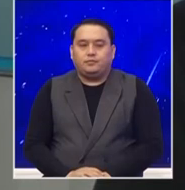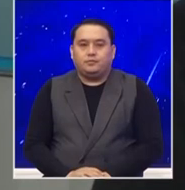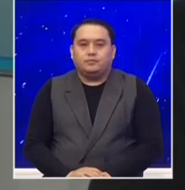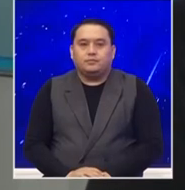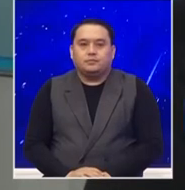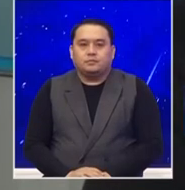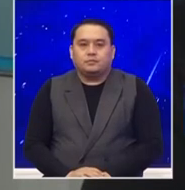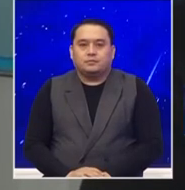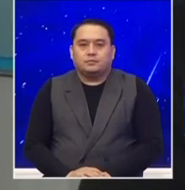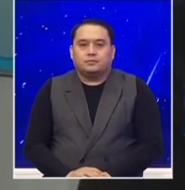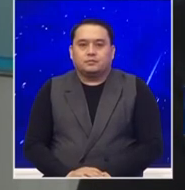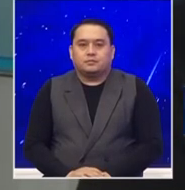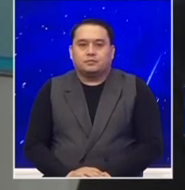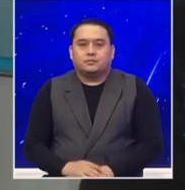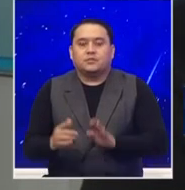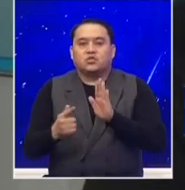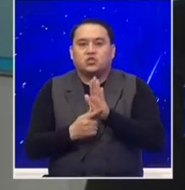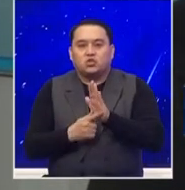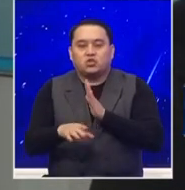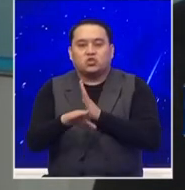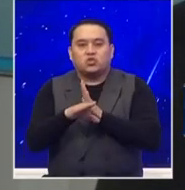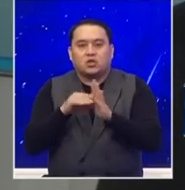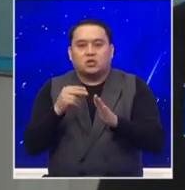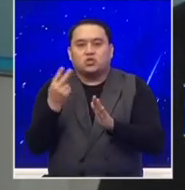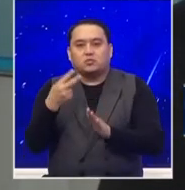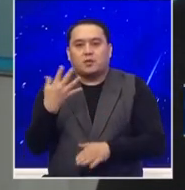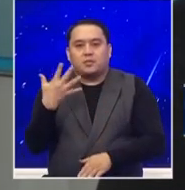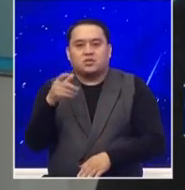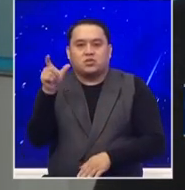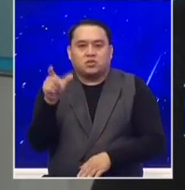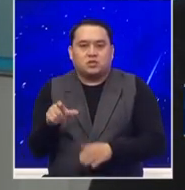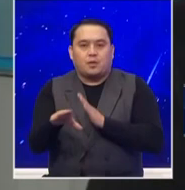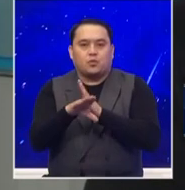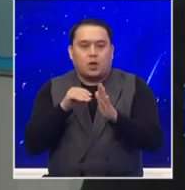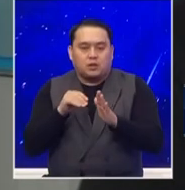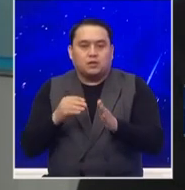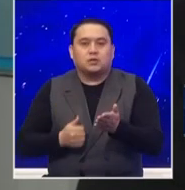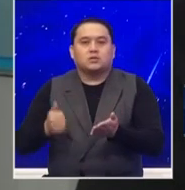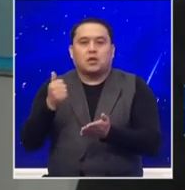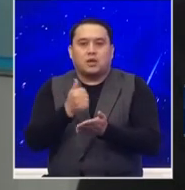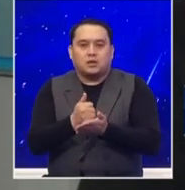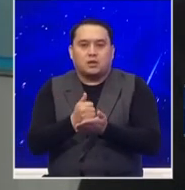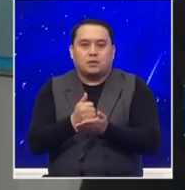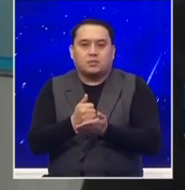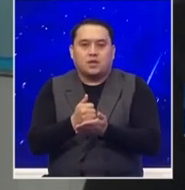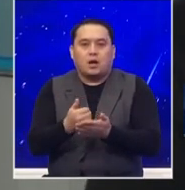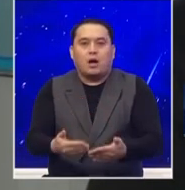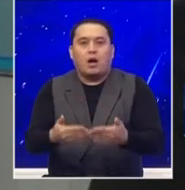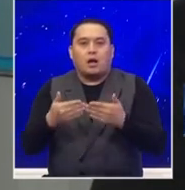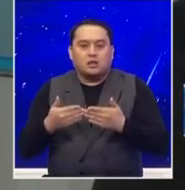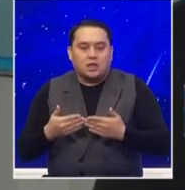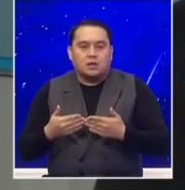шақырылымда Еңбекші Қазақ ауданында 25 депутат сайланды. Осы 25 депутаттар біз алдын ала